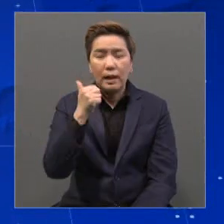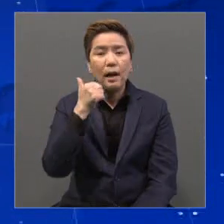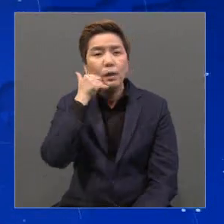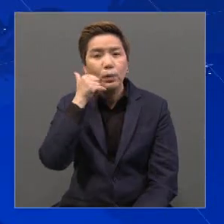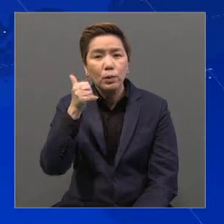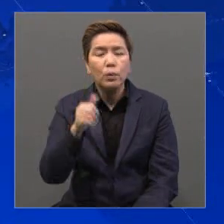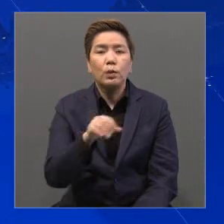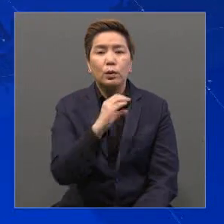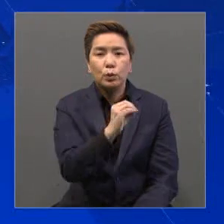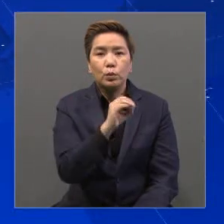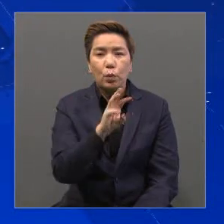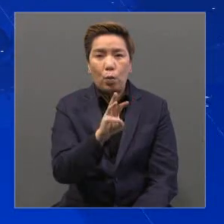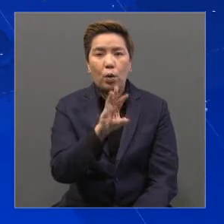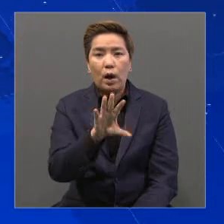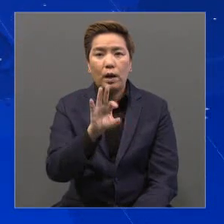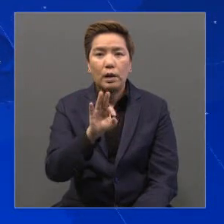หมายเลขโทรศัพท์